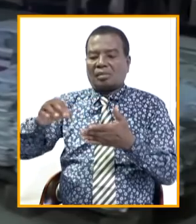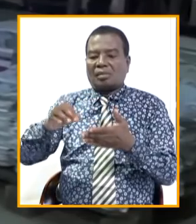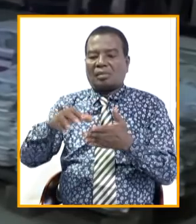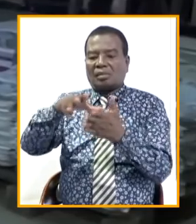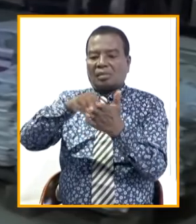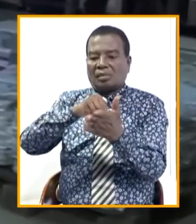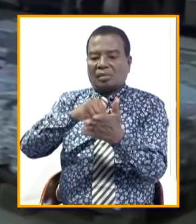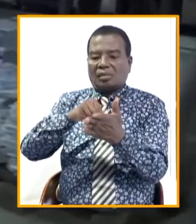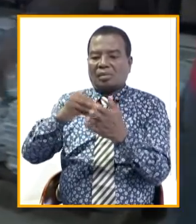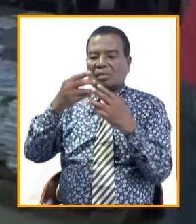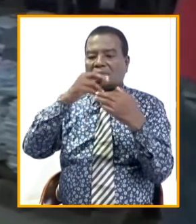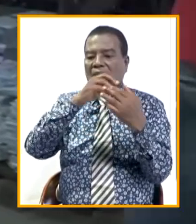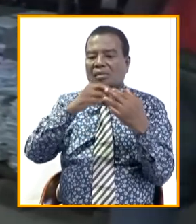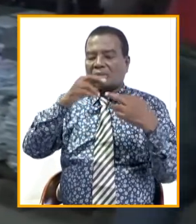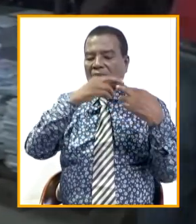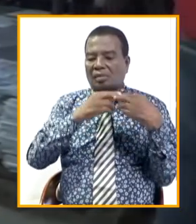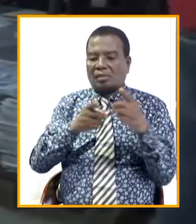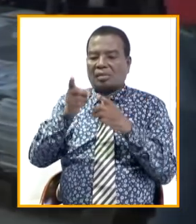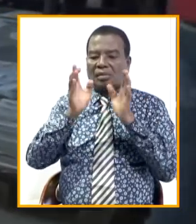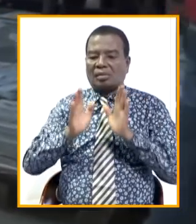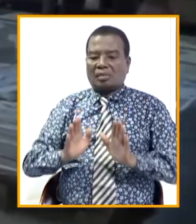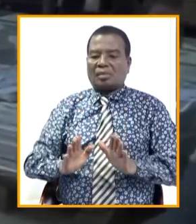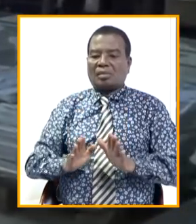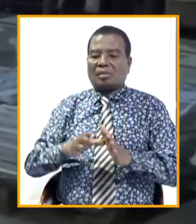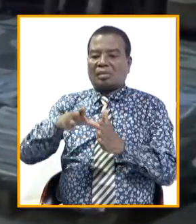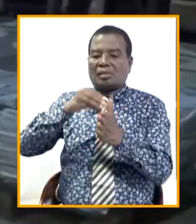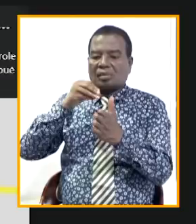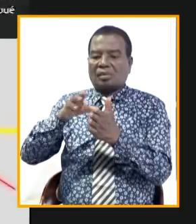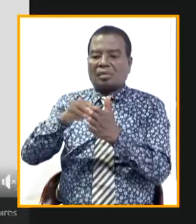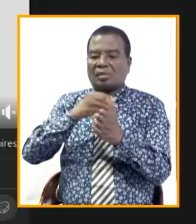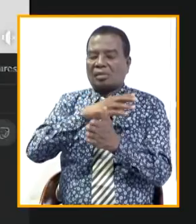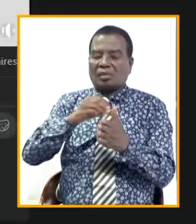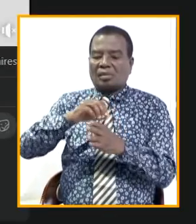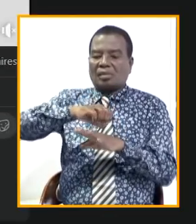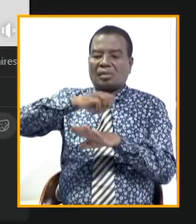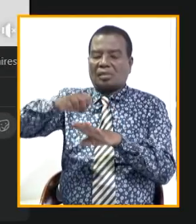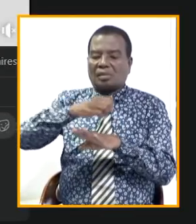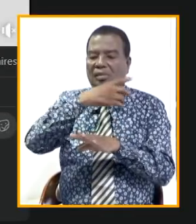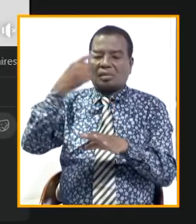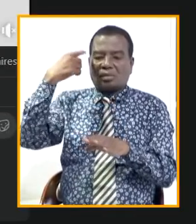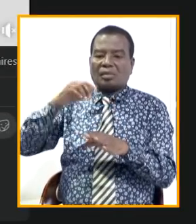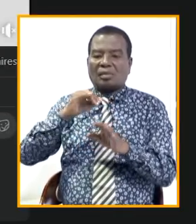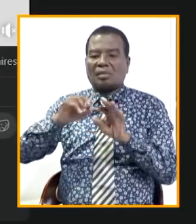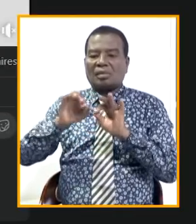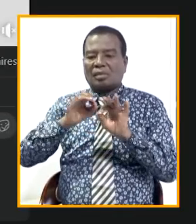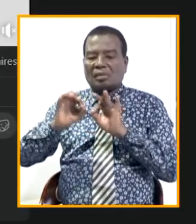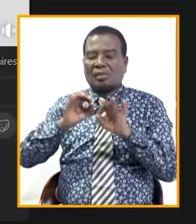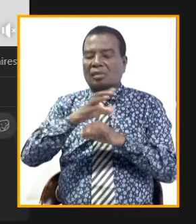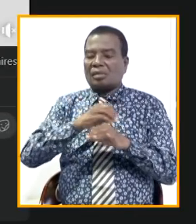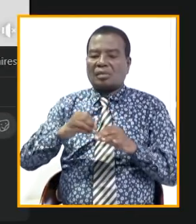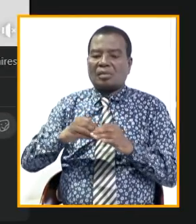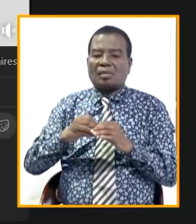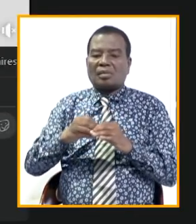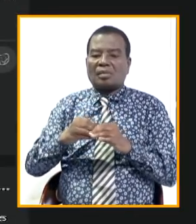la responsabilité du directeur de publication est engagée pour le numérique, y compris pour les commentaires qu'il devra